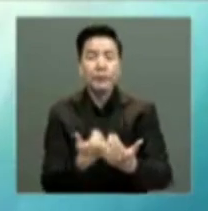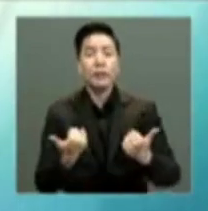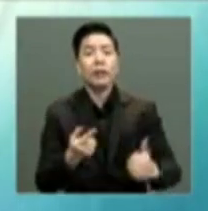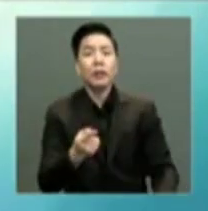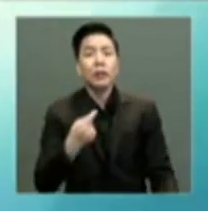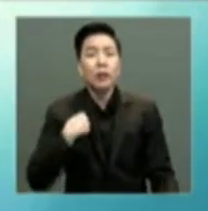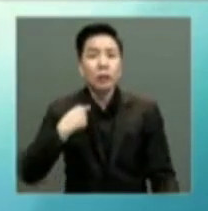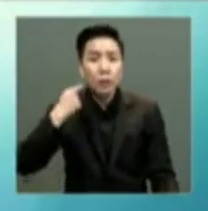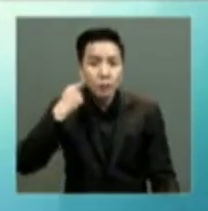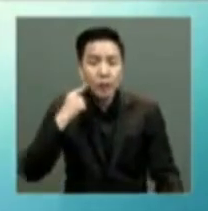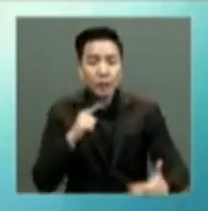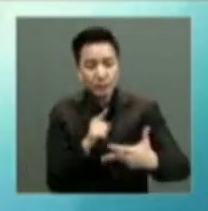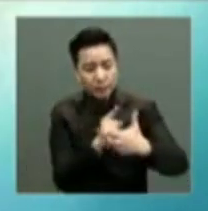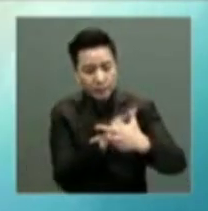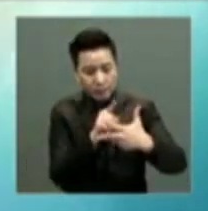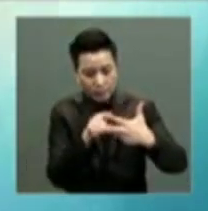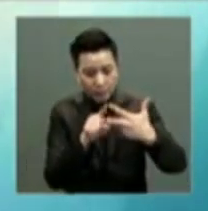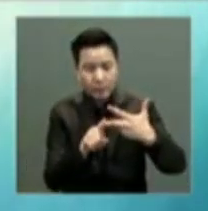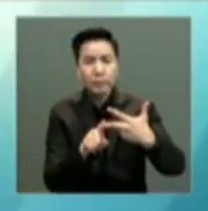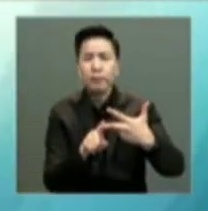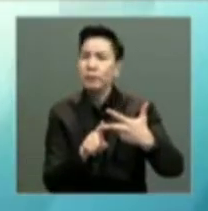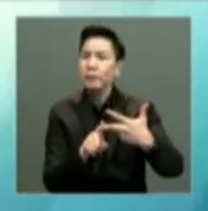ติดยาเสพติดท่านฟังตรงนี้ 3